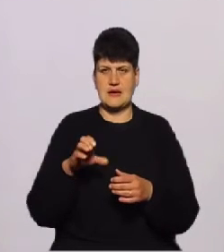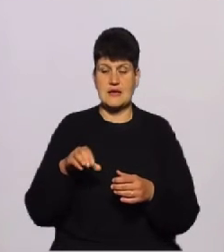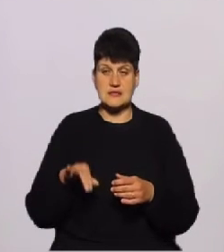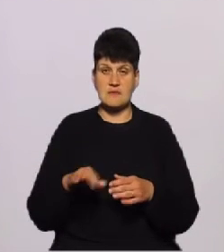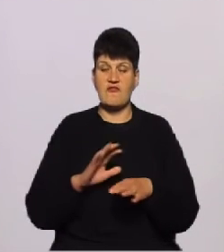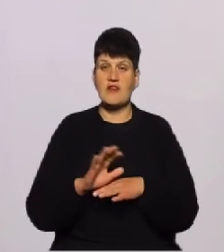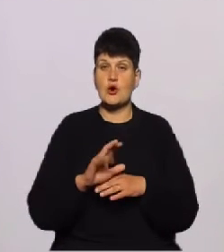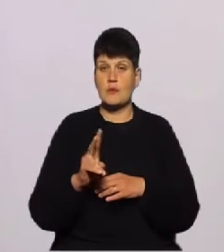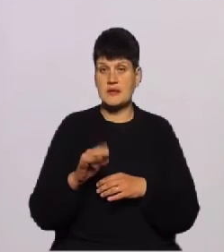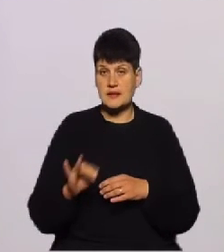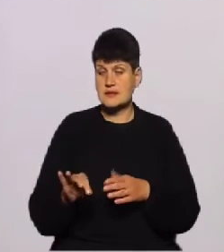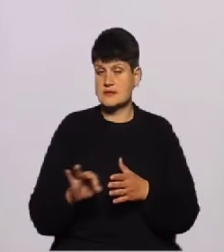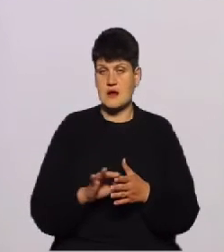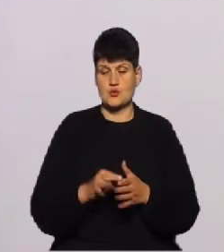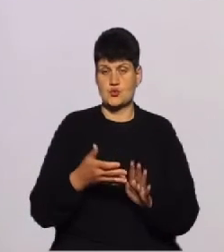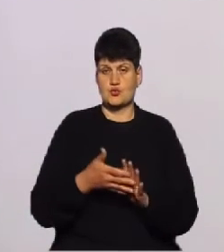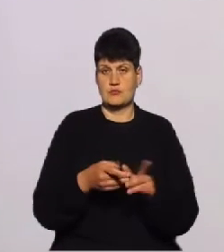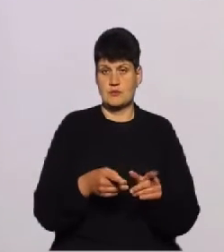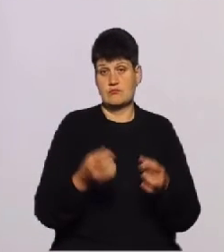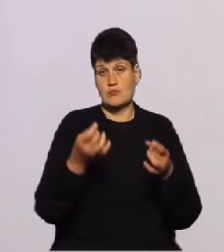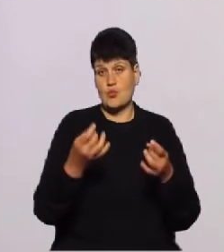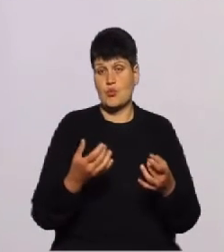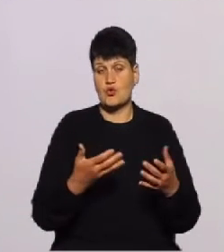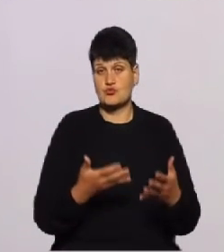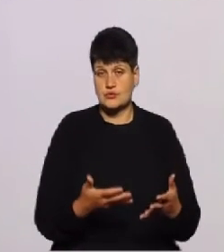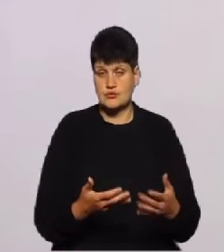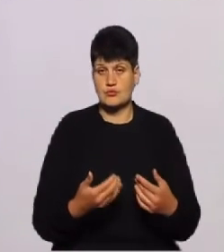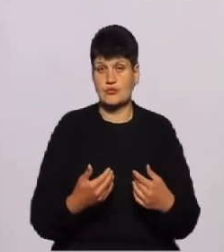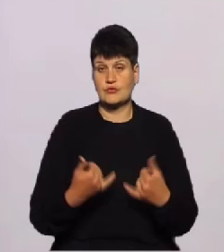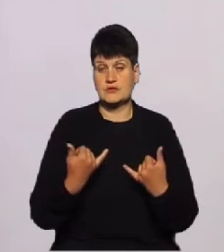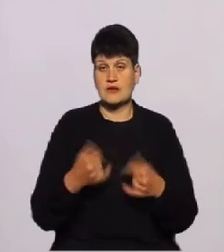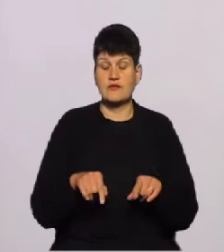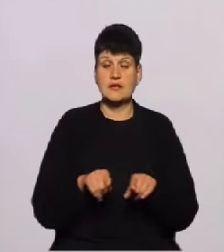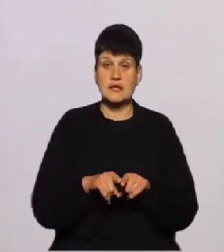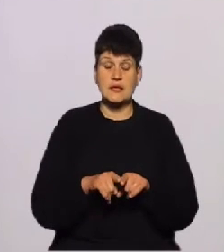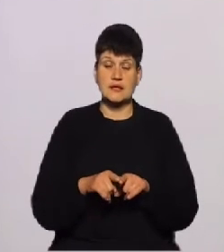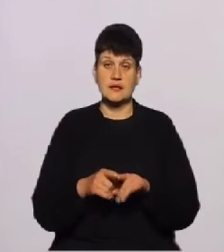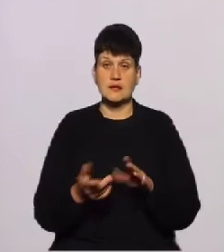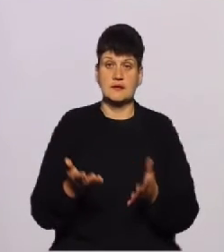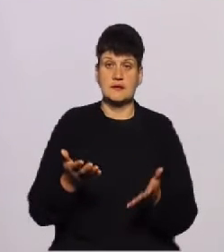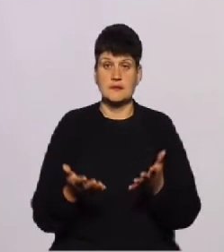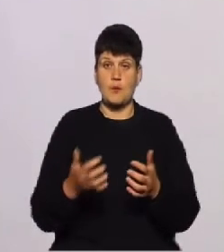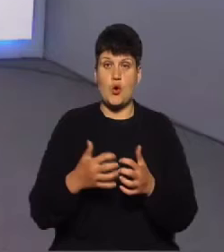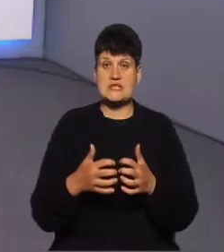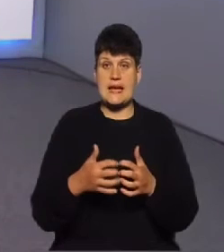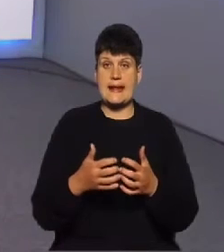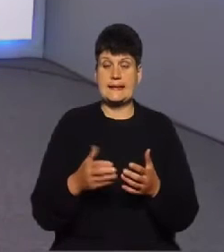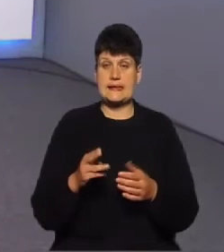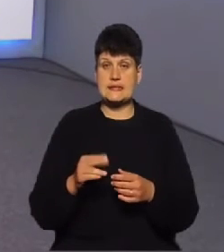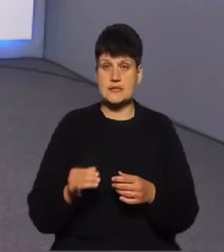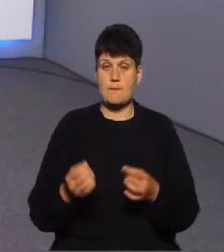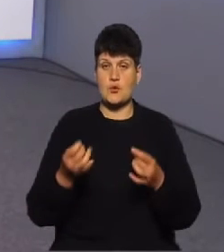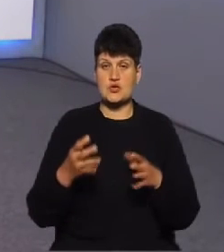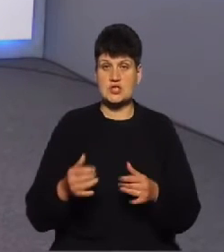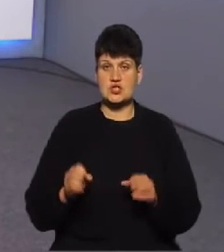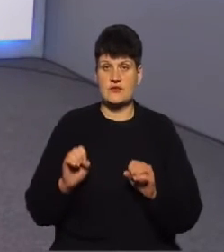так сприймають люди. Ну їм так простіше, напевно. Вони такі зараз колізії правовій десь посерединці. Що простіше віддавати в прокат,